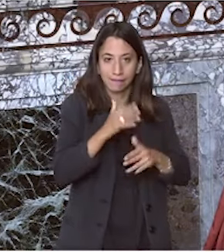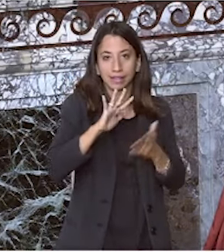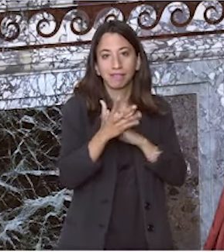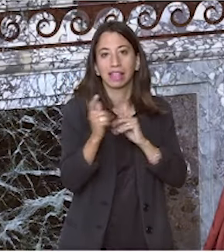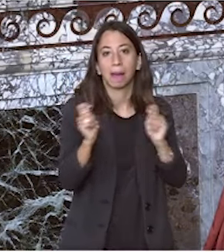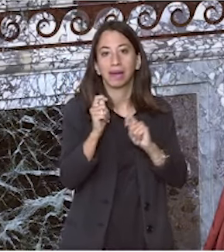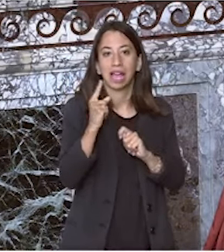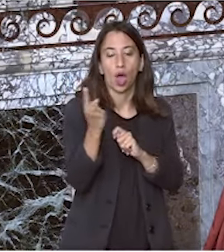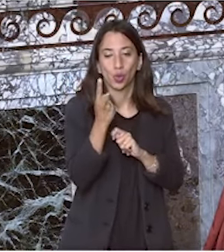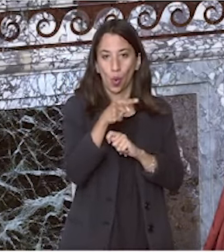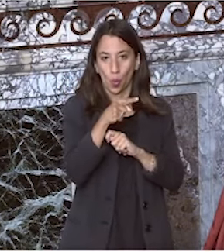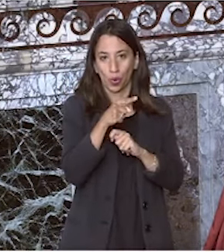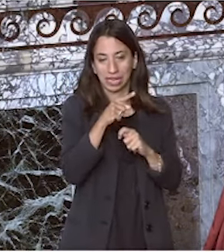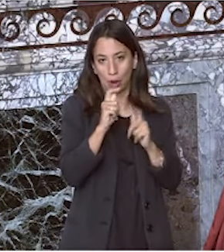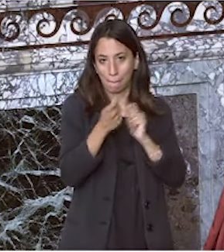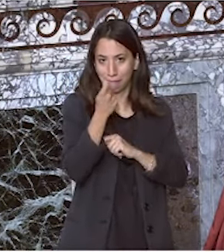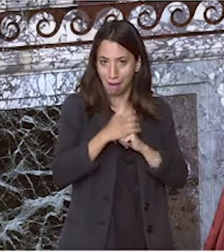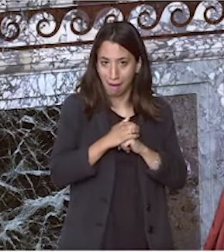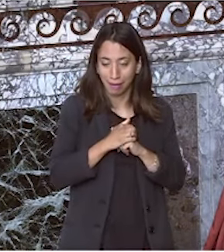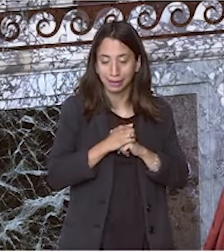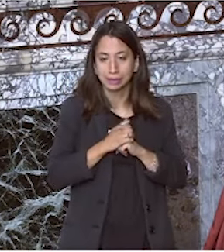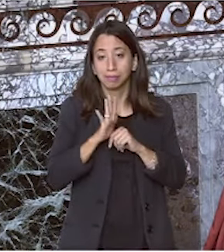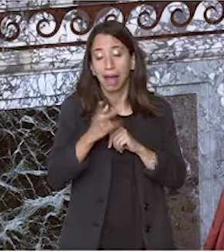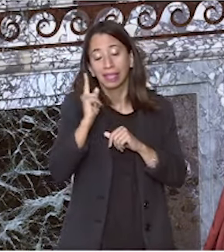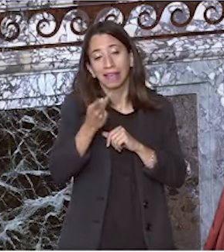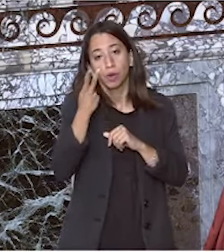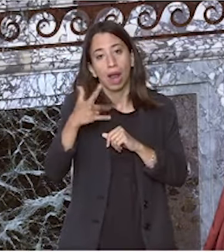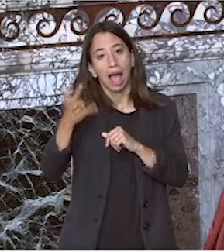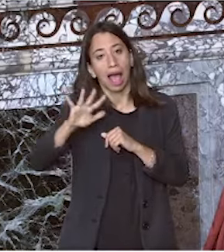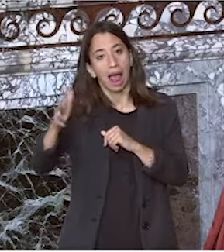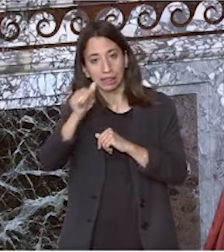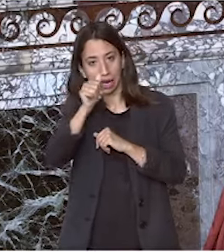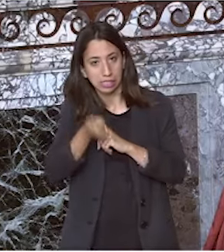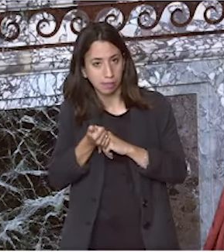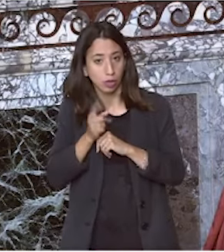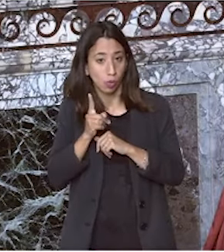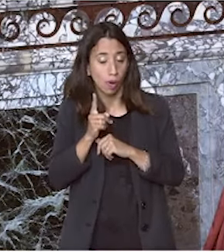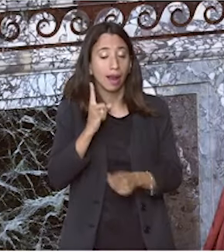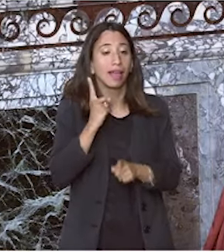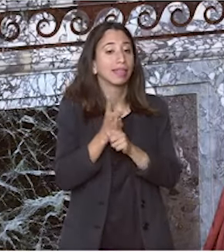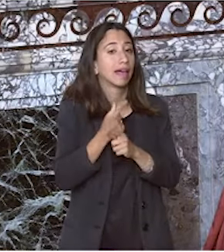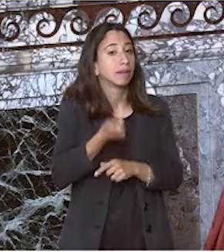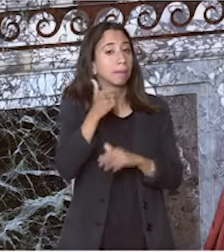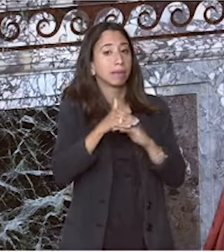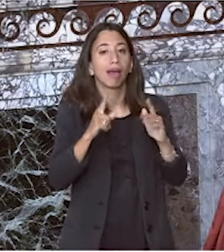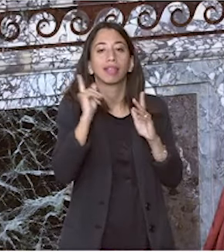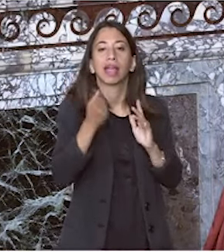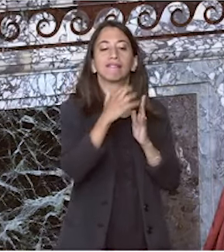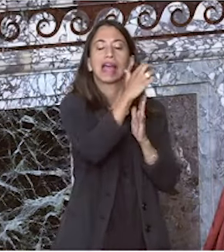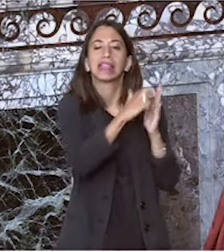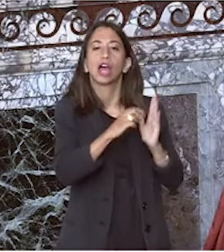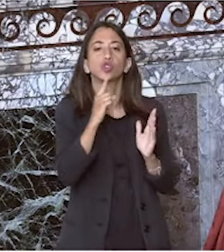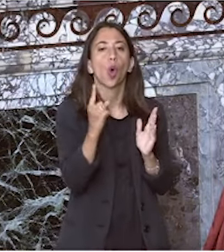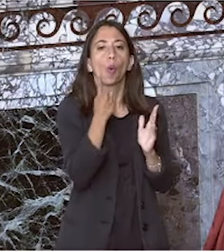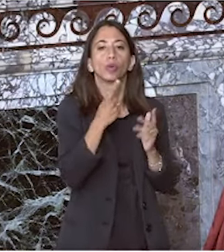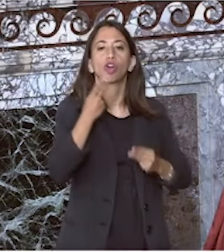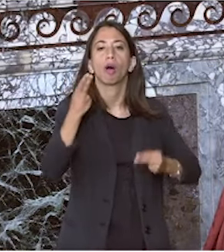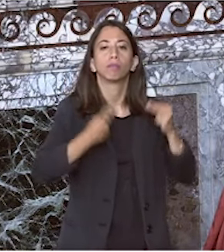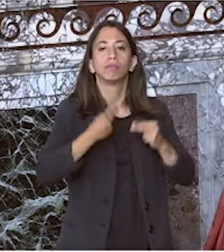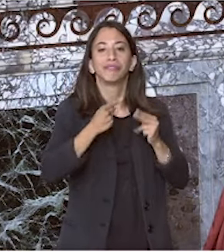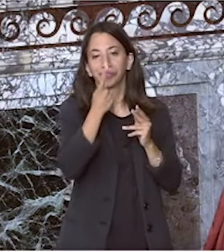sono le sole questioni rilevanti. Non va dimenticata l'importanza di definire un testo unico della finanza europeo,